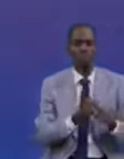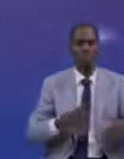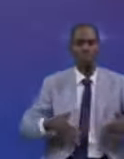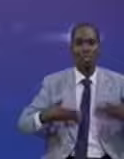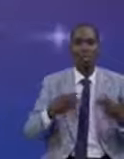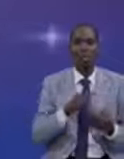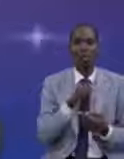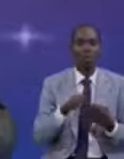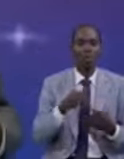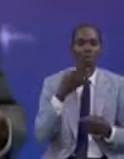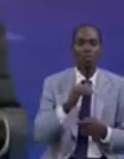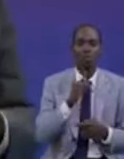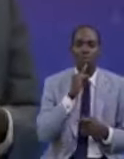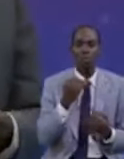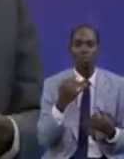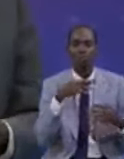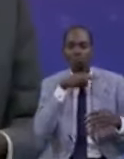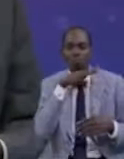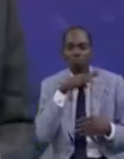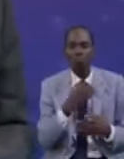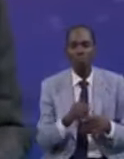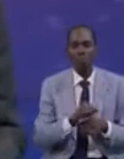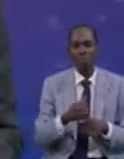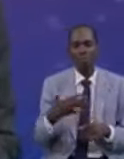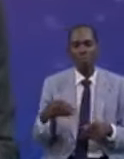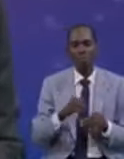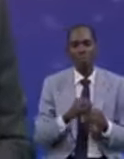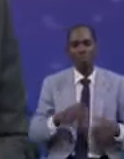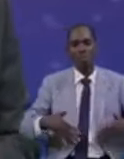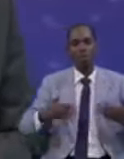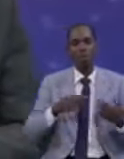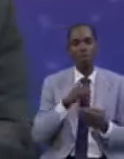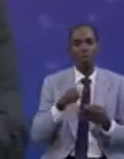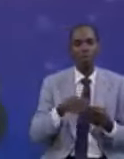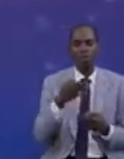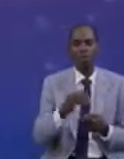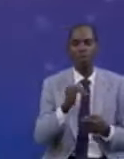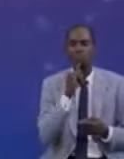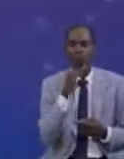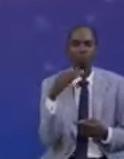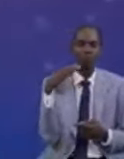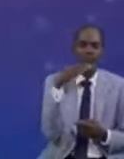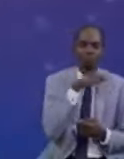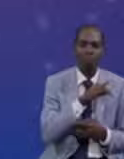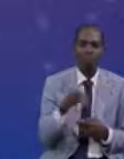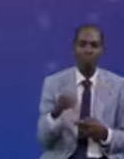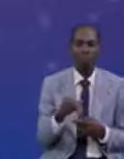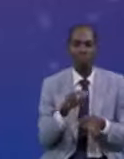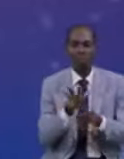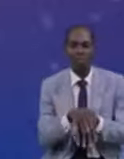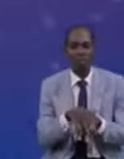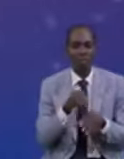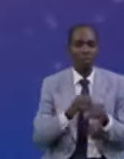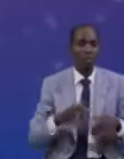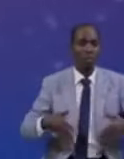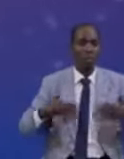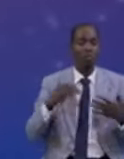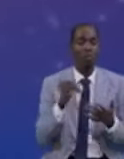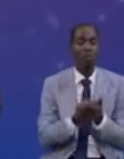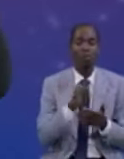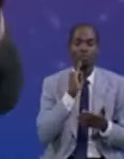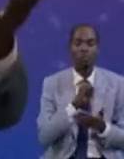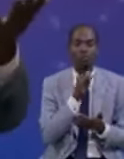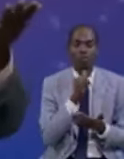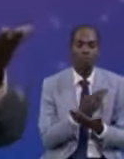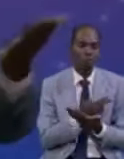ta vie quand il y a pas la vérité la tromperie dans ta vie ça c'est l'impiété et la convoitise modondaine